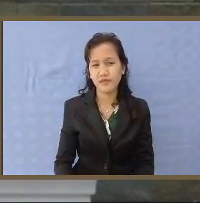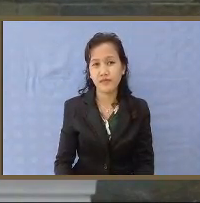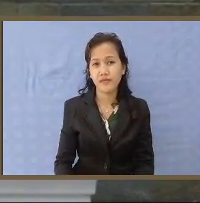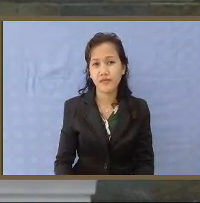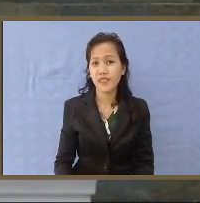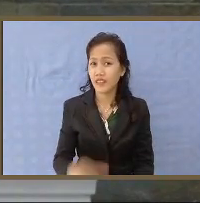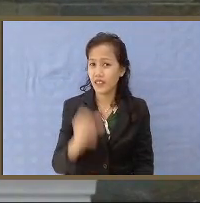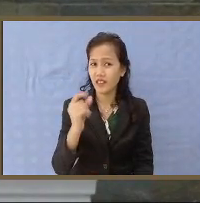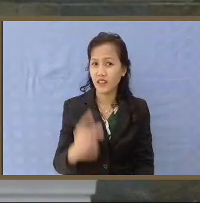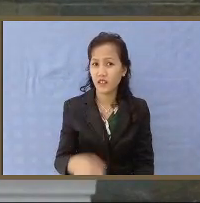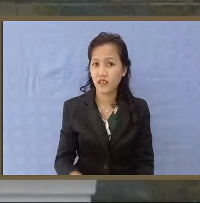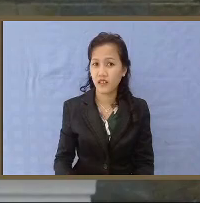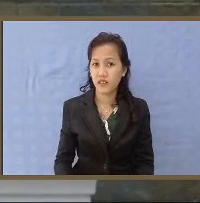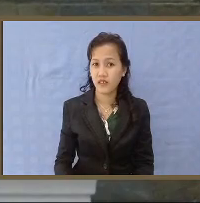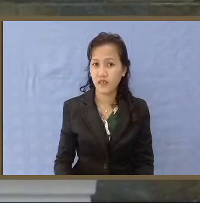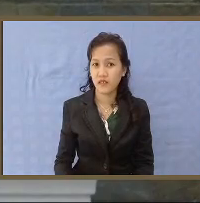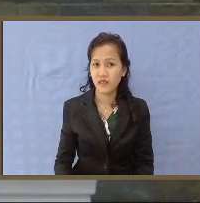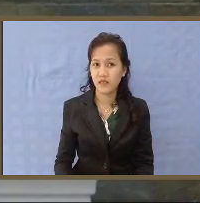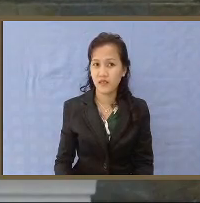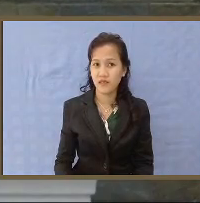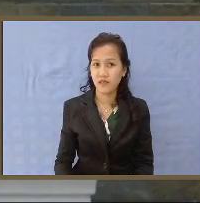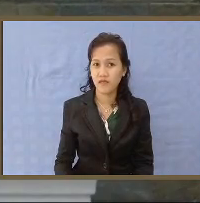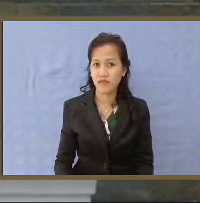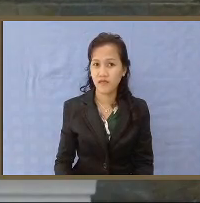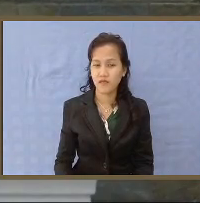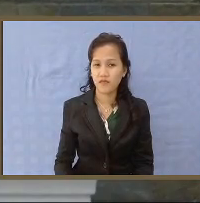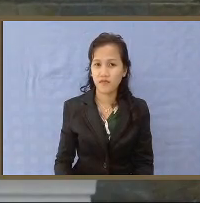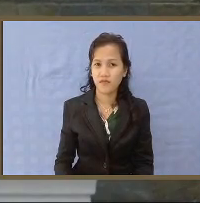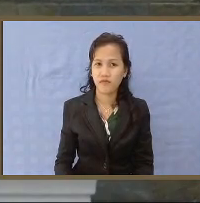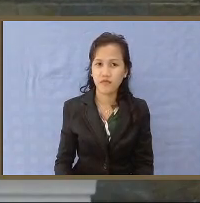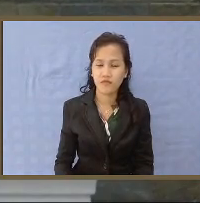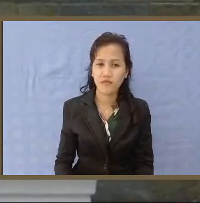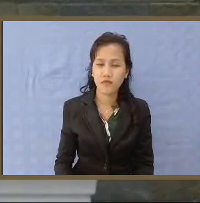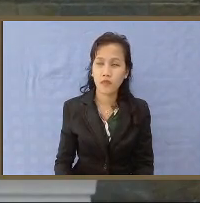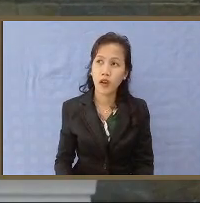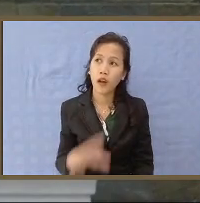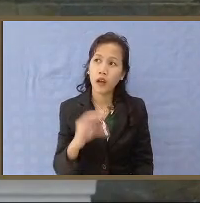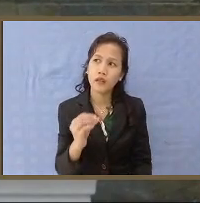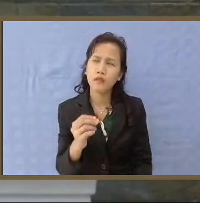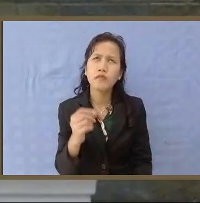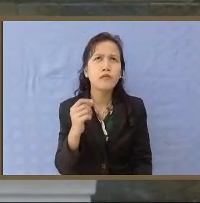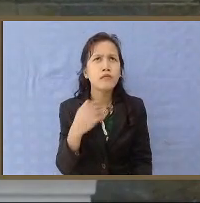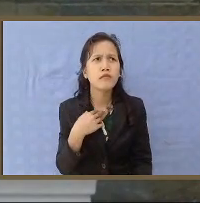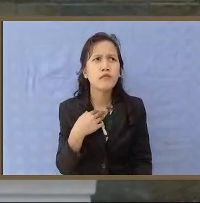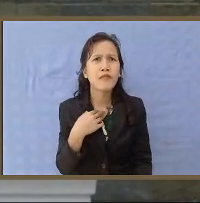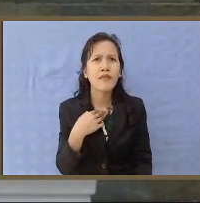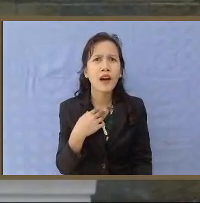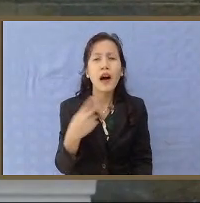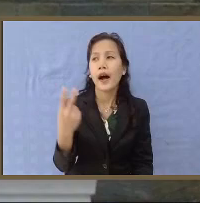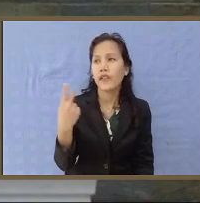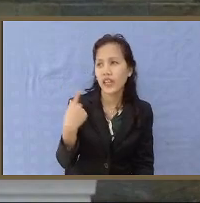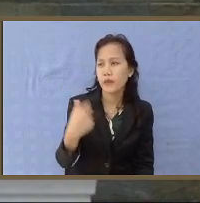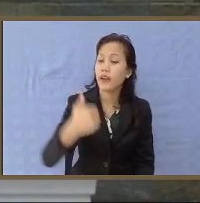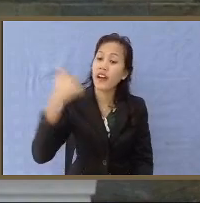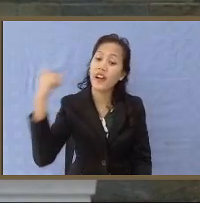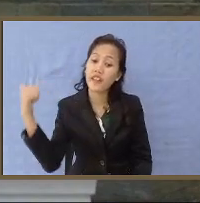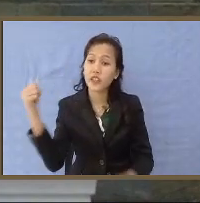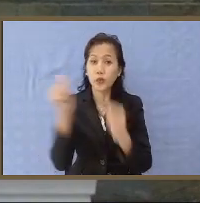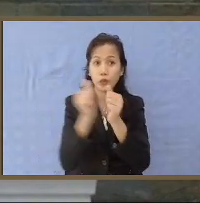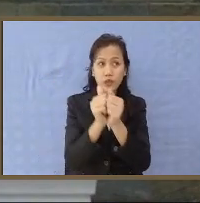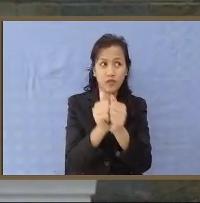Yeah. Mabuti nga kung may papers pag naghiwalay eh. Wala. And then mamalay-malayan mo naman. May iba na naman kinakasama, mga